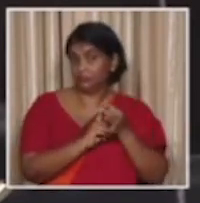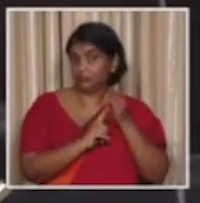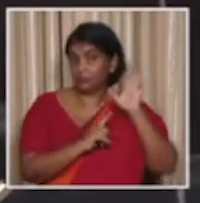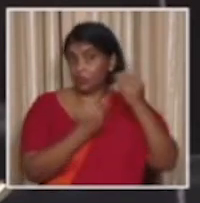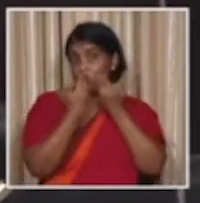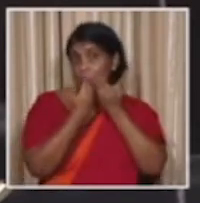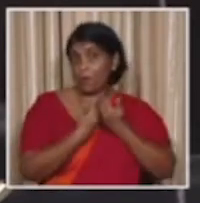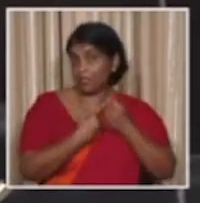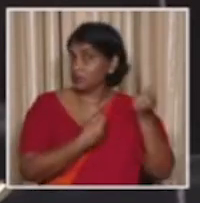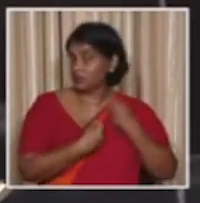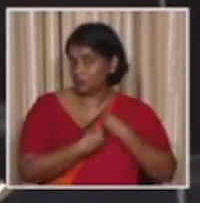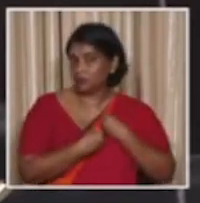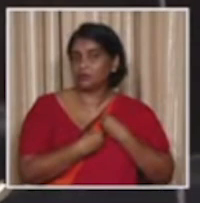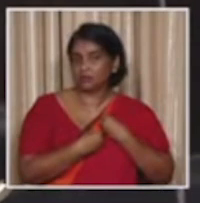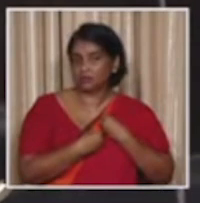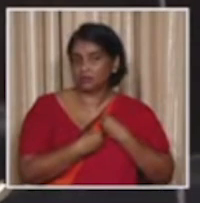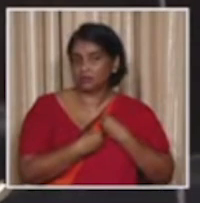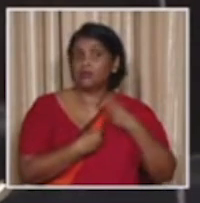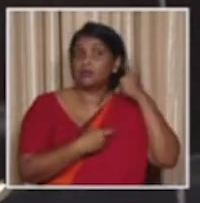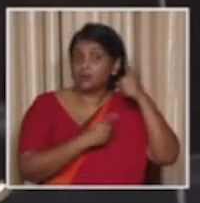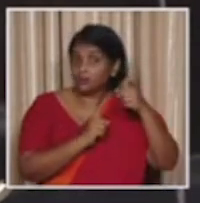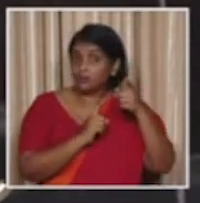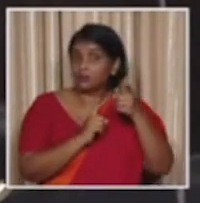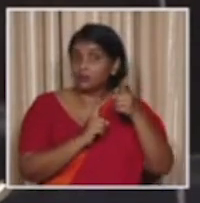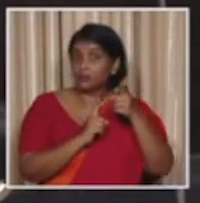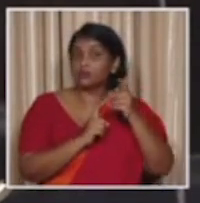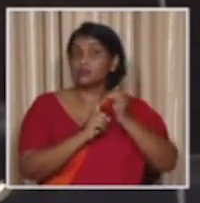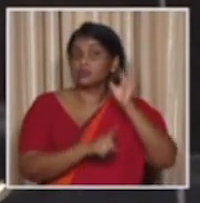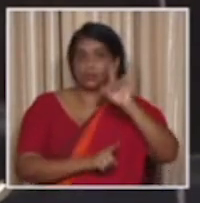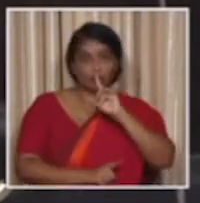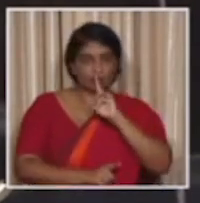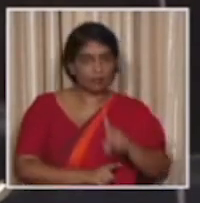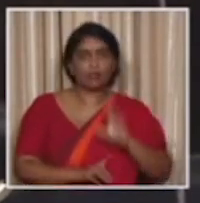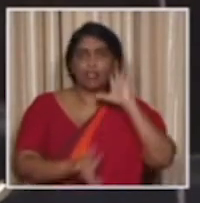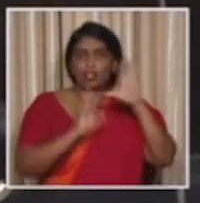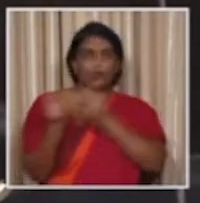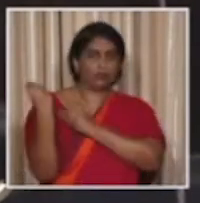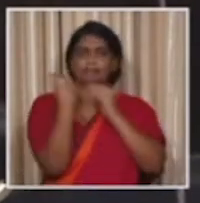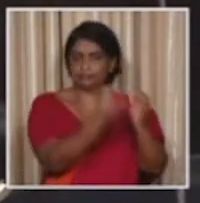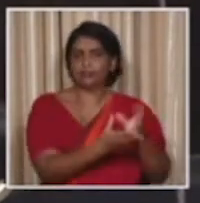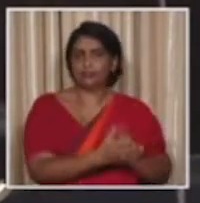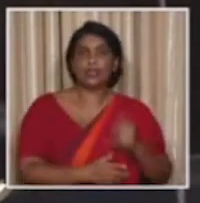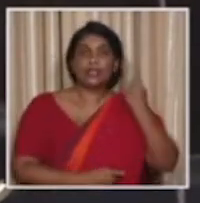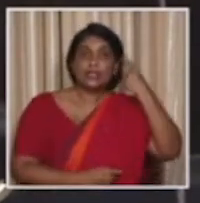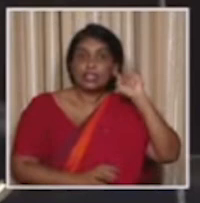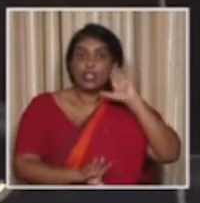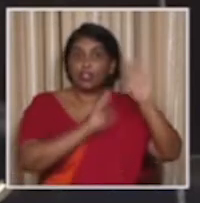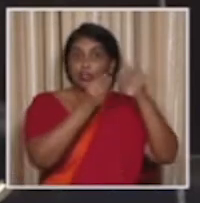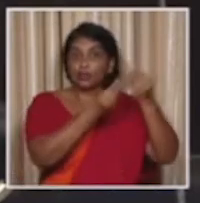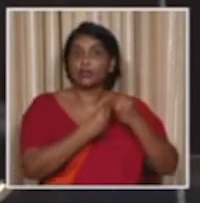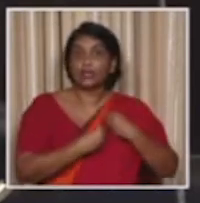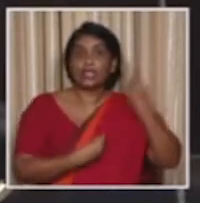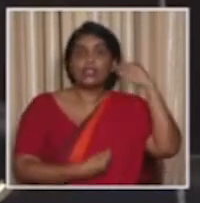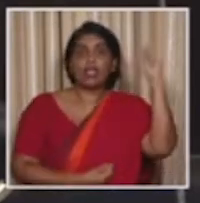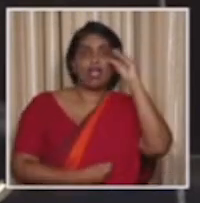එතුමාගේ උපදේශයක් නිසා. ඊට පස්සේ එතුමා කියලා තිබුණා මේ විස්තර දෙන්න කියලා. ඊයේ මේ විස්තර එනකොට